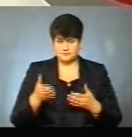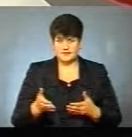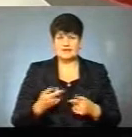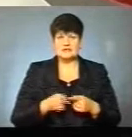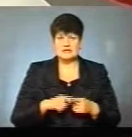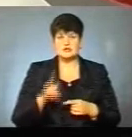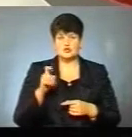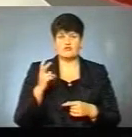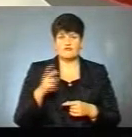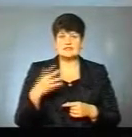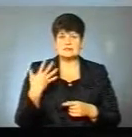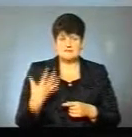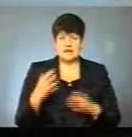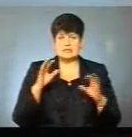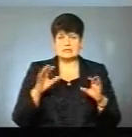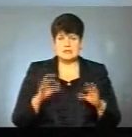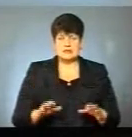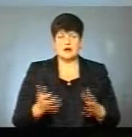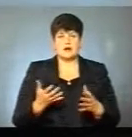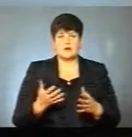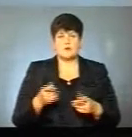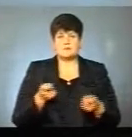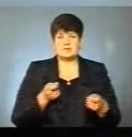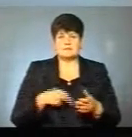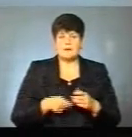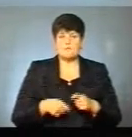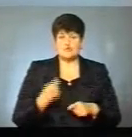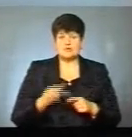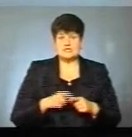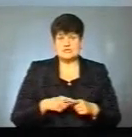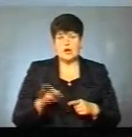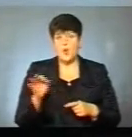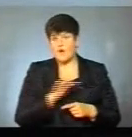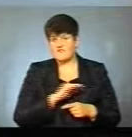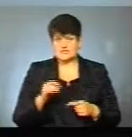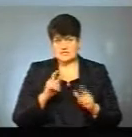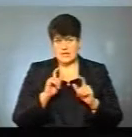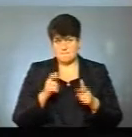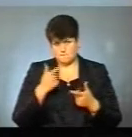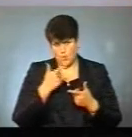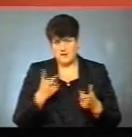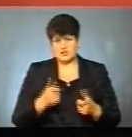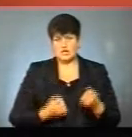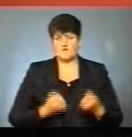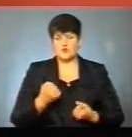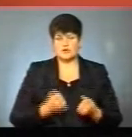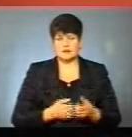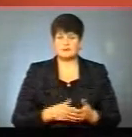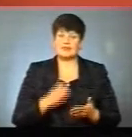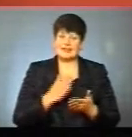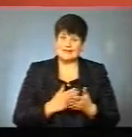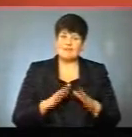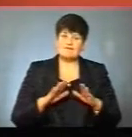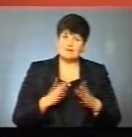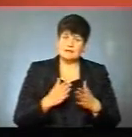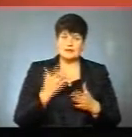стаття 125 Кодексу України про адміністративні правопорушення і це офіційне попередження для водія. Чи є випадки, коли